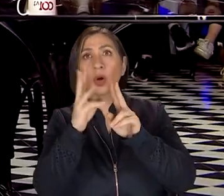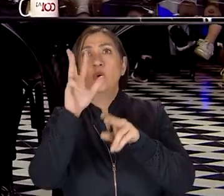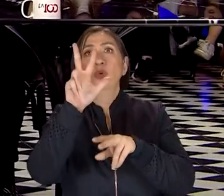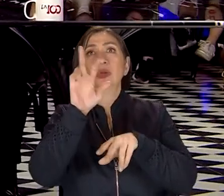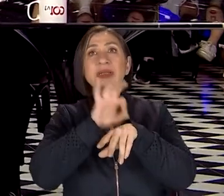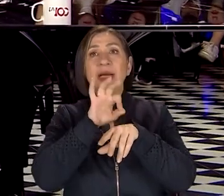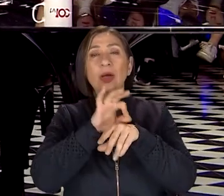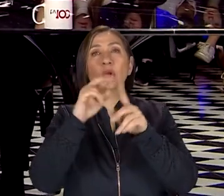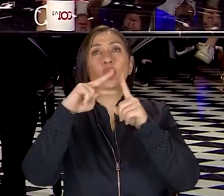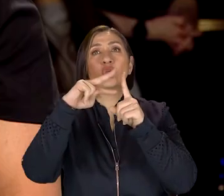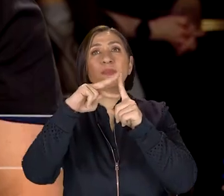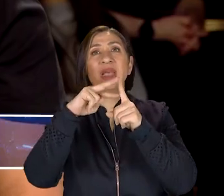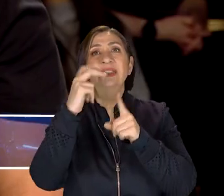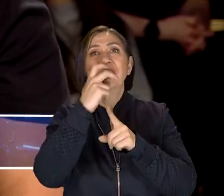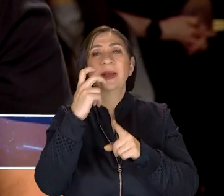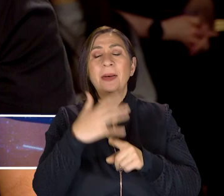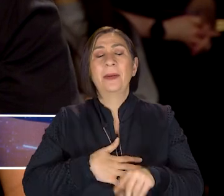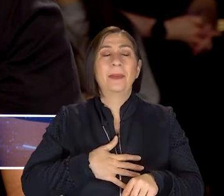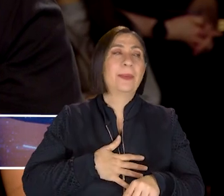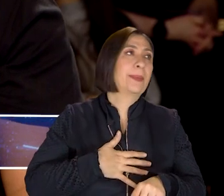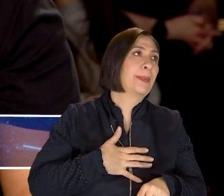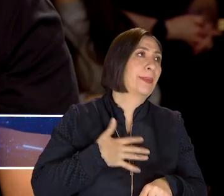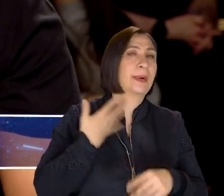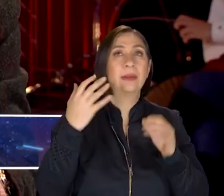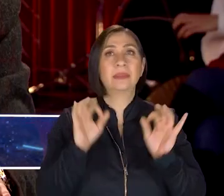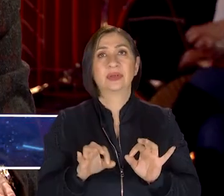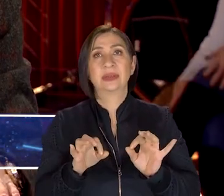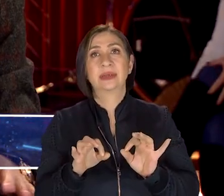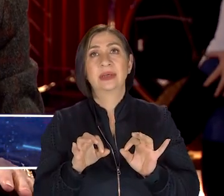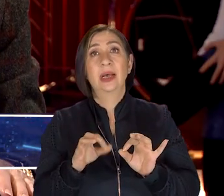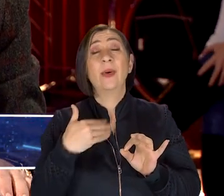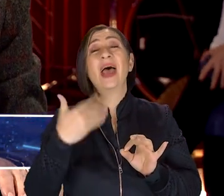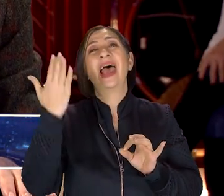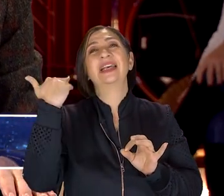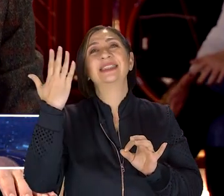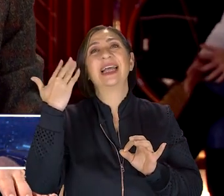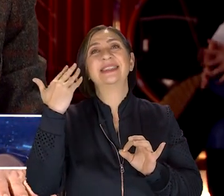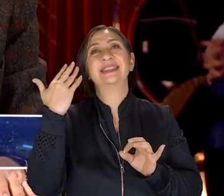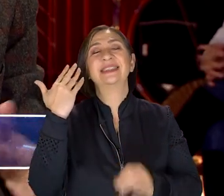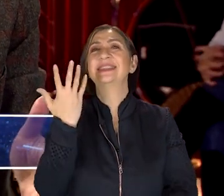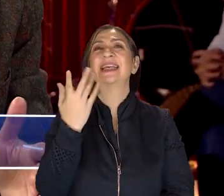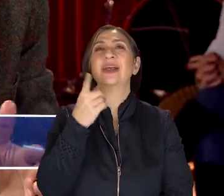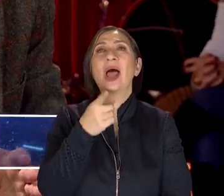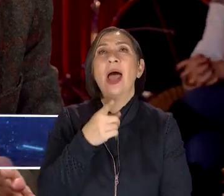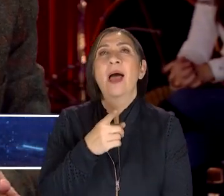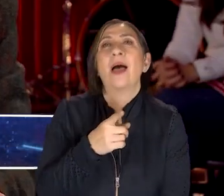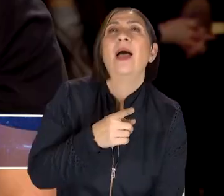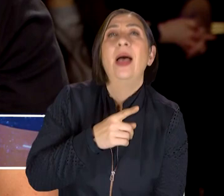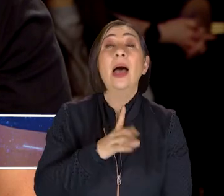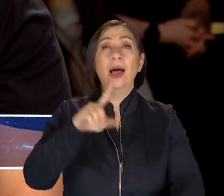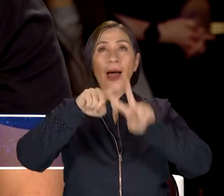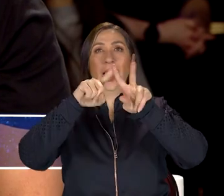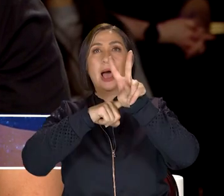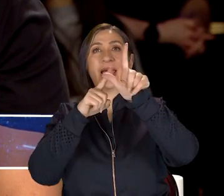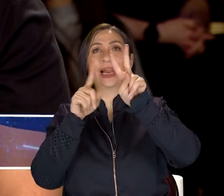dakika YouTube'da bir şarkı dinlemeye neredeyse tahammülümüz yok'a geldik yani. Ama mesela ben eskiden şeylerde mesela neydi? Aylin Livaneli'nin